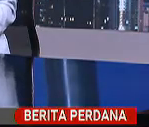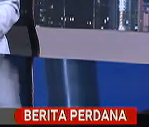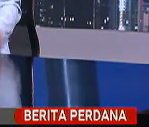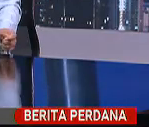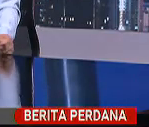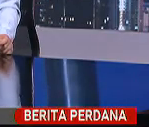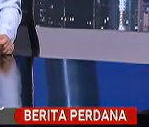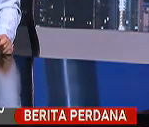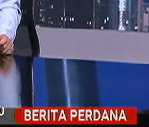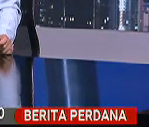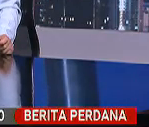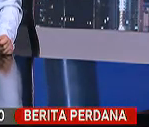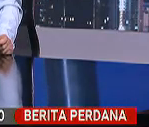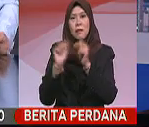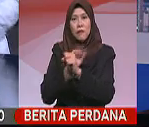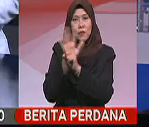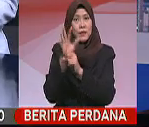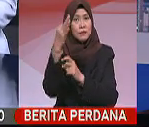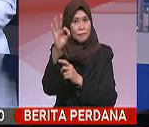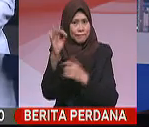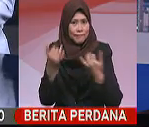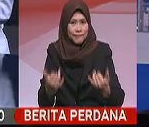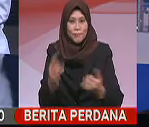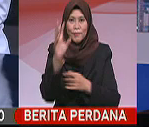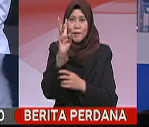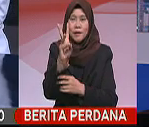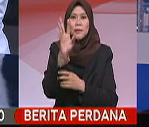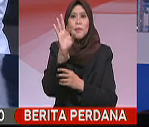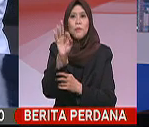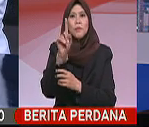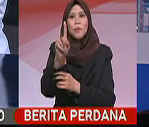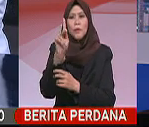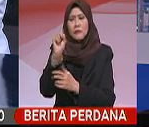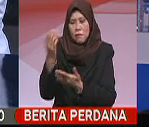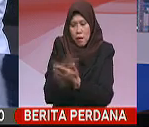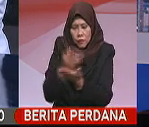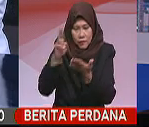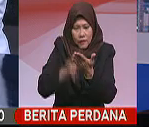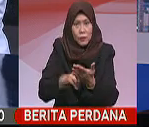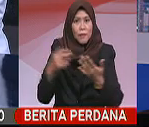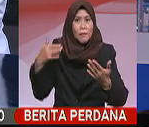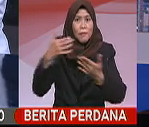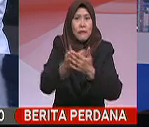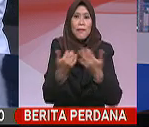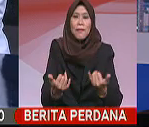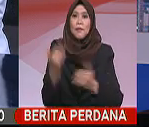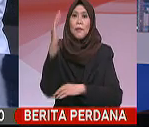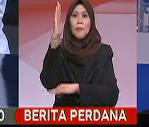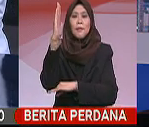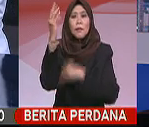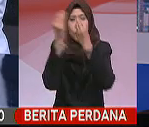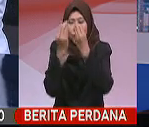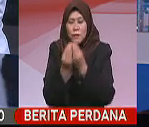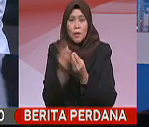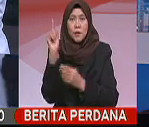masih dengan perkembangan situasi COVID-19. 691 kes baru direkodkan sehingga tengah hari tadi, jumlah